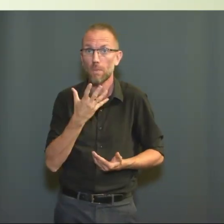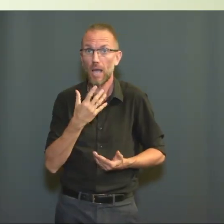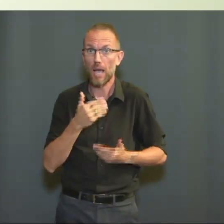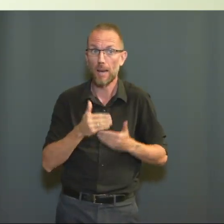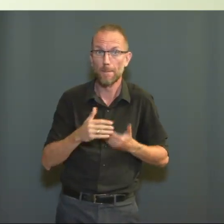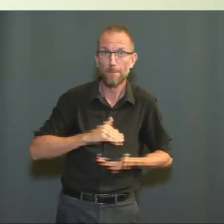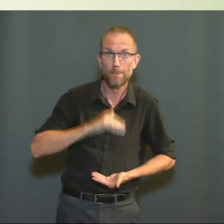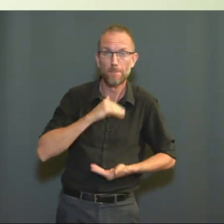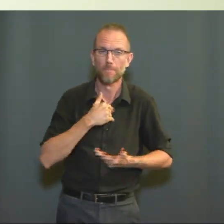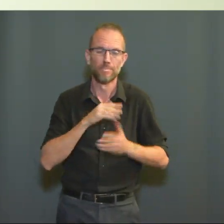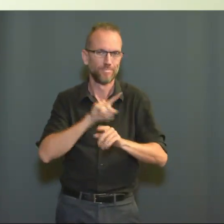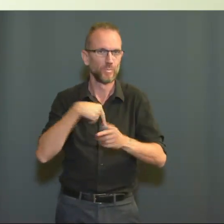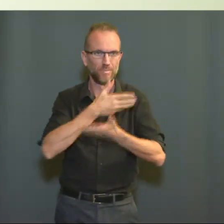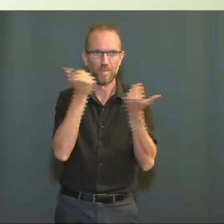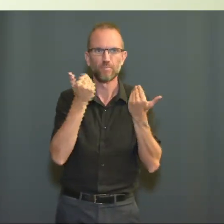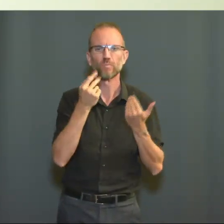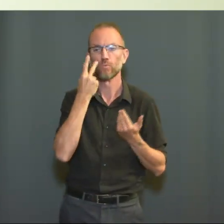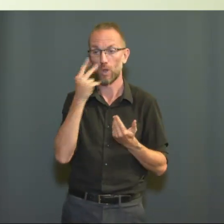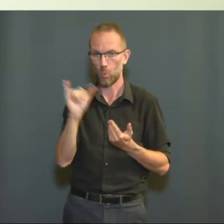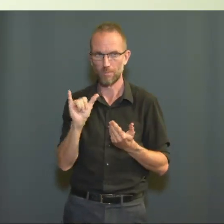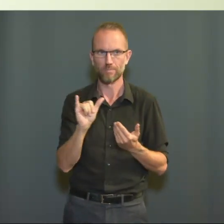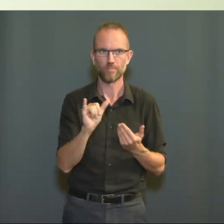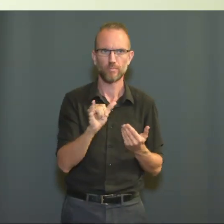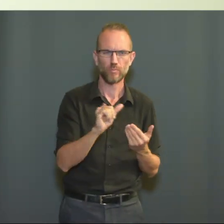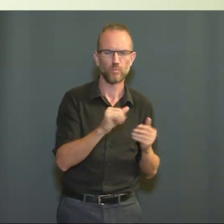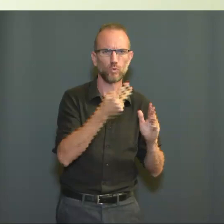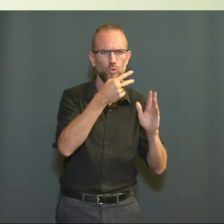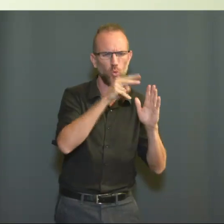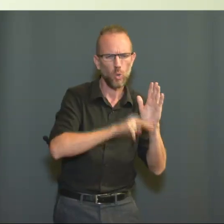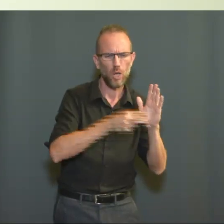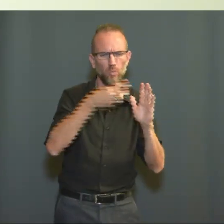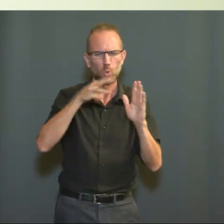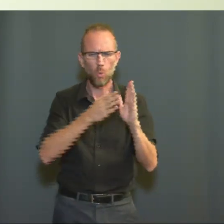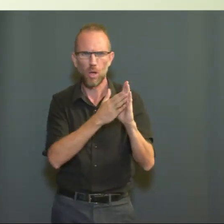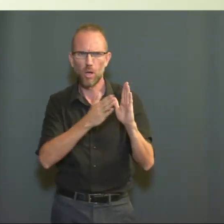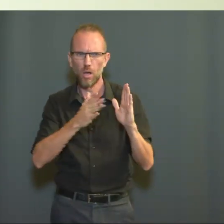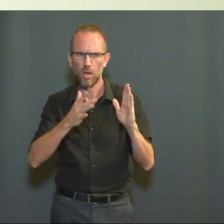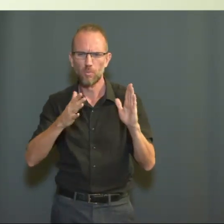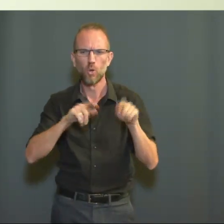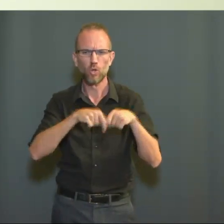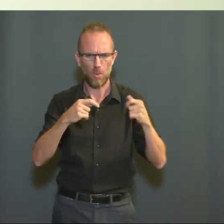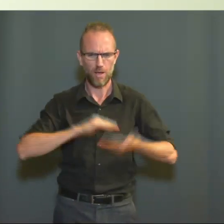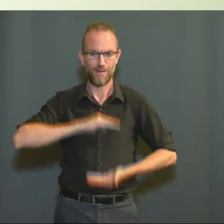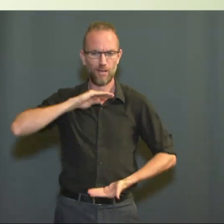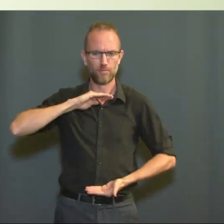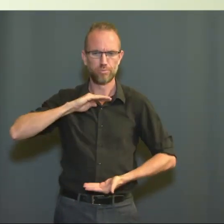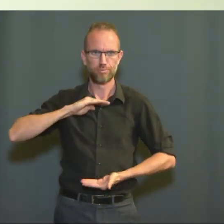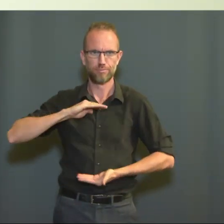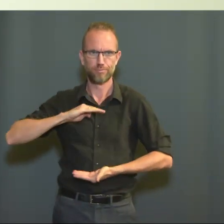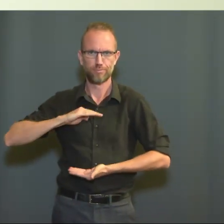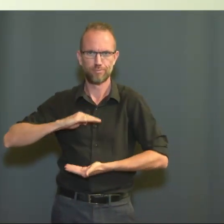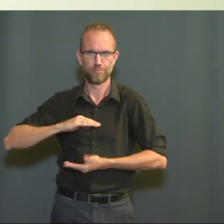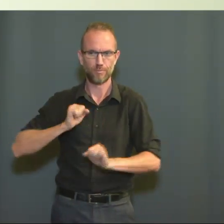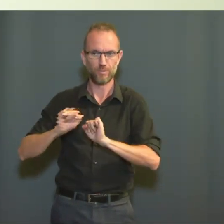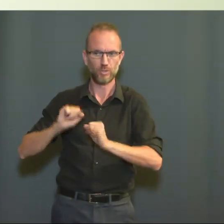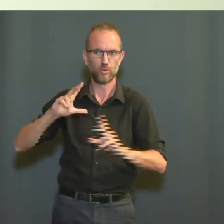gens, diminue au bout de 2, 3, 4 mois. Pas forcément pour devenir indétectable, mais diminue. Ce